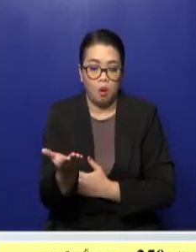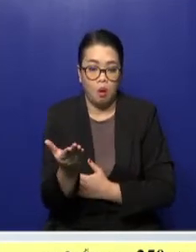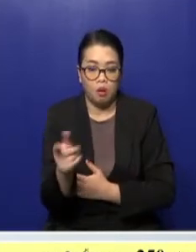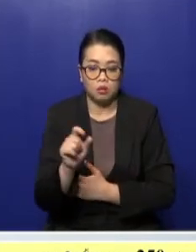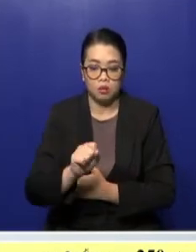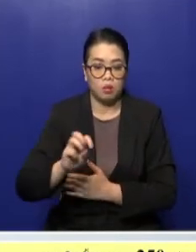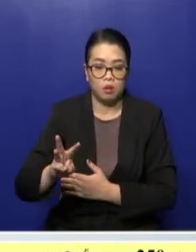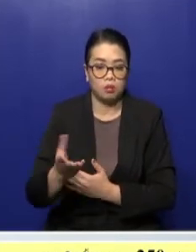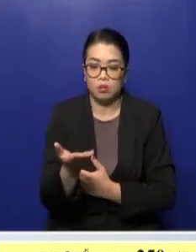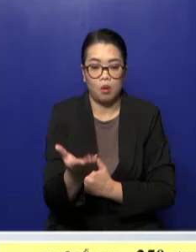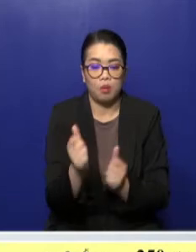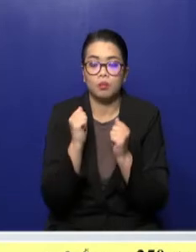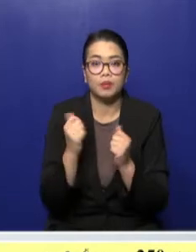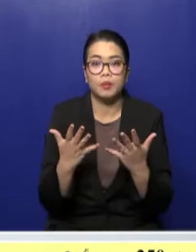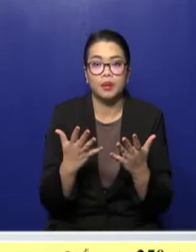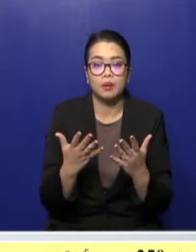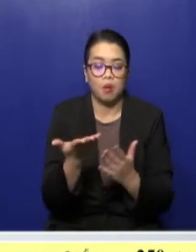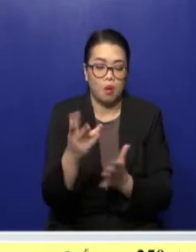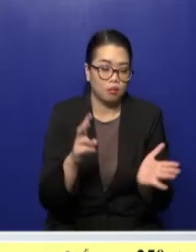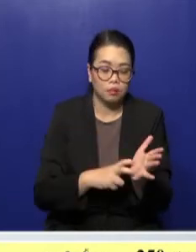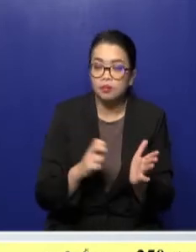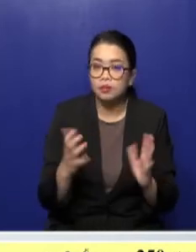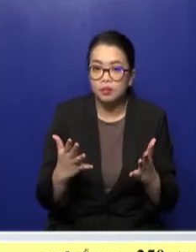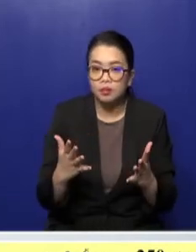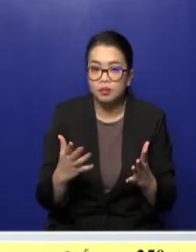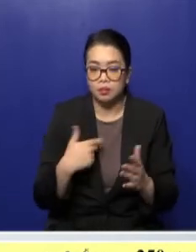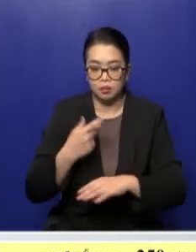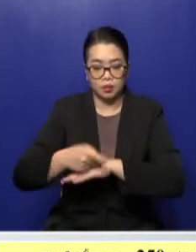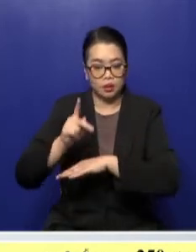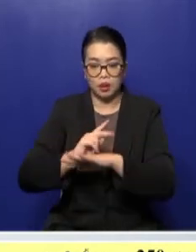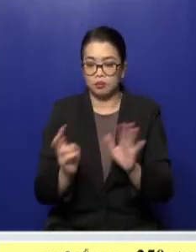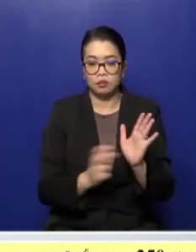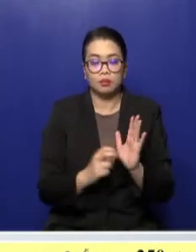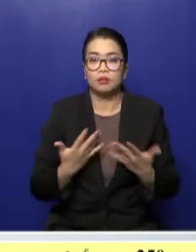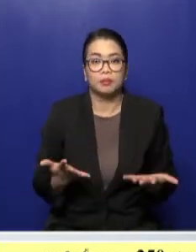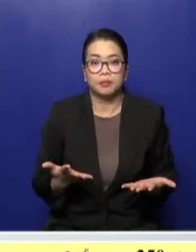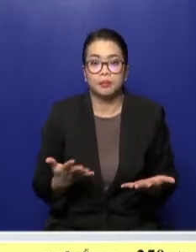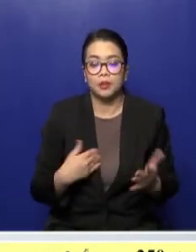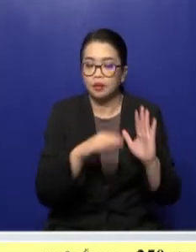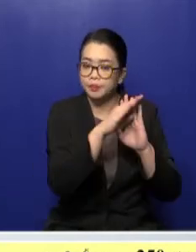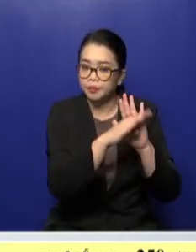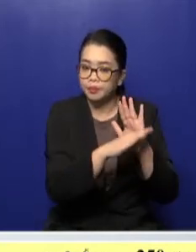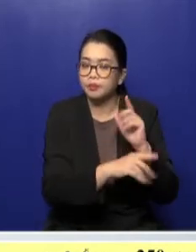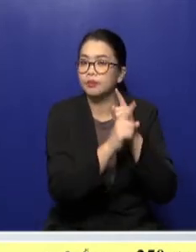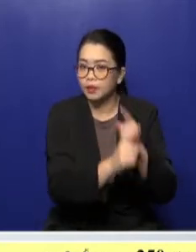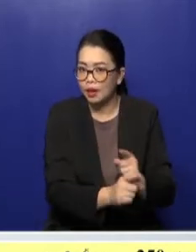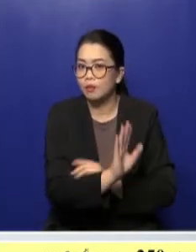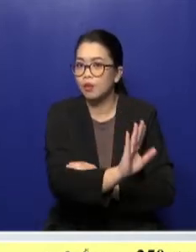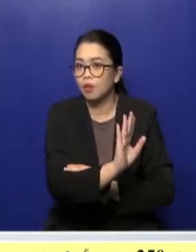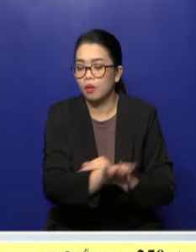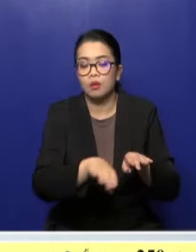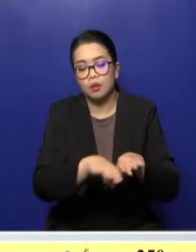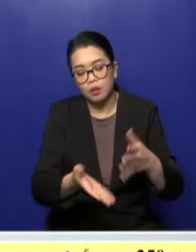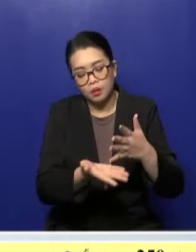แต่กูที่สภาเลยนี้นะครับจากประธานวุฒิสภาหรือว่าที่สะพานหมอเขาก็เดินการไป